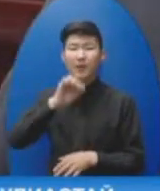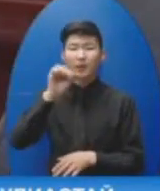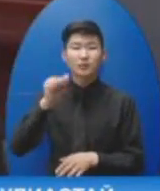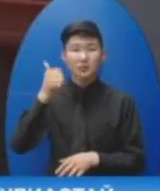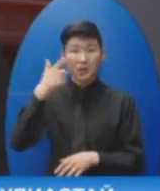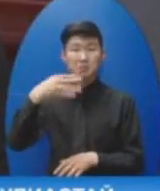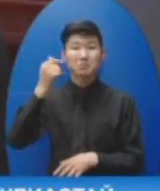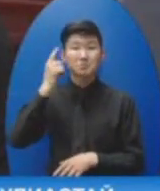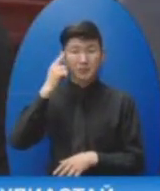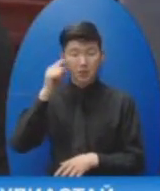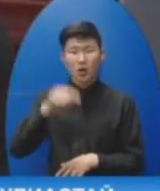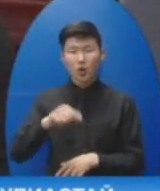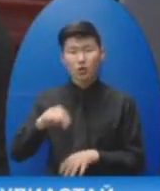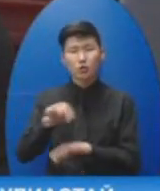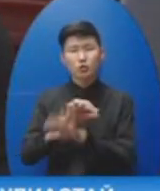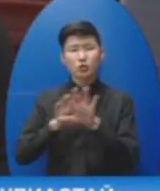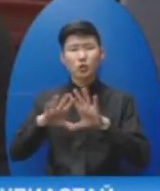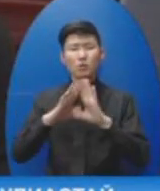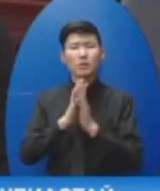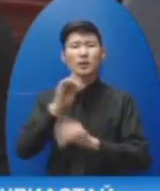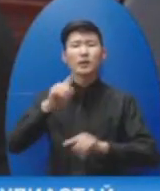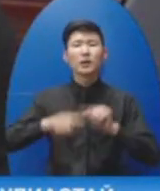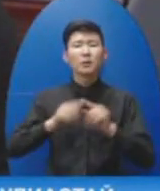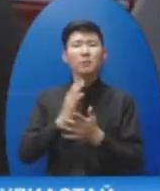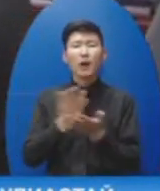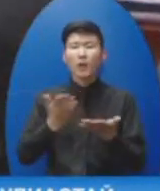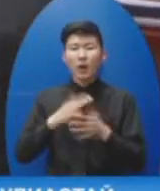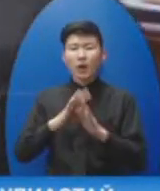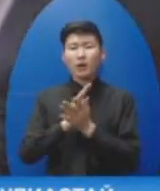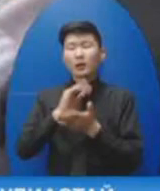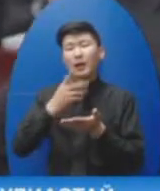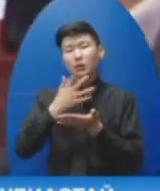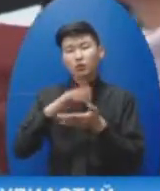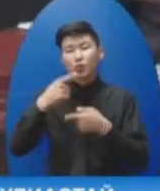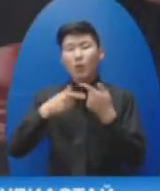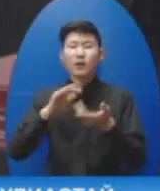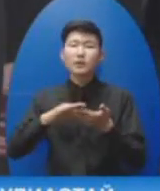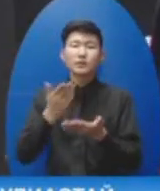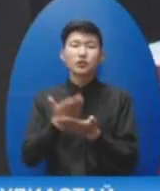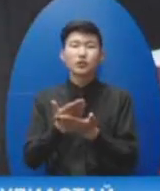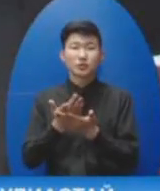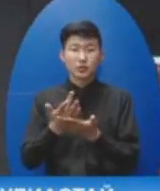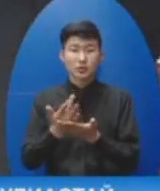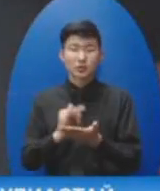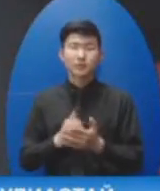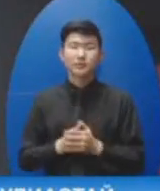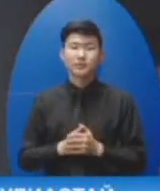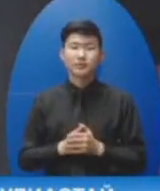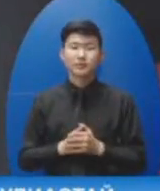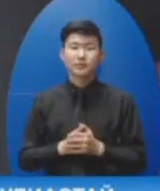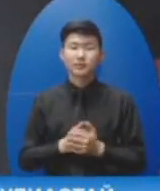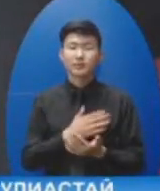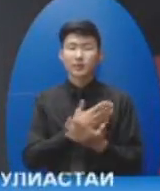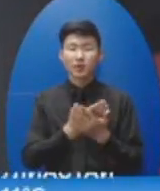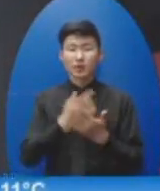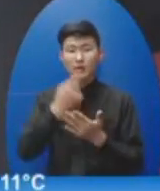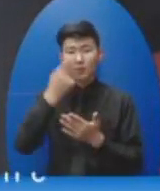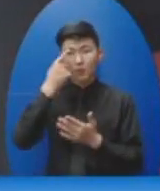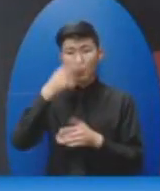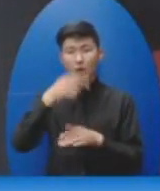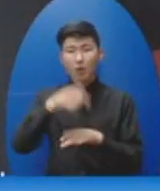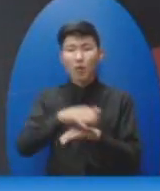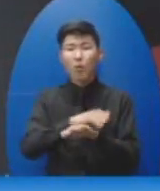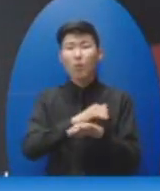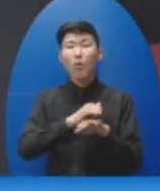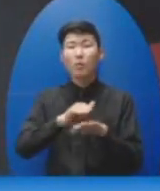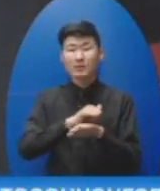Тэгэхээр яг одоогийн нөхцөл байдал нь ямар хөө гэдэг юм бэ? Та энэ талаар хэлж. За баярлалаа. Зүгээр Монгол Улсын засгийн газраас энэ